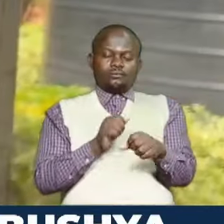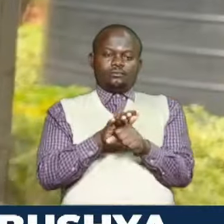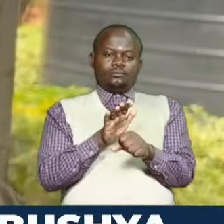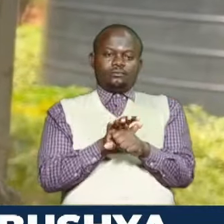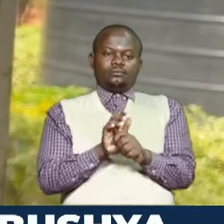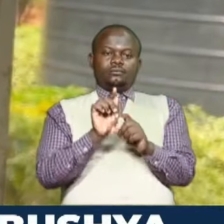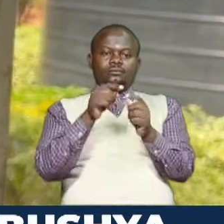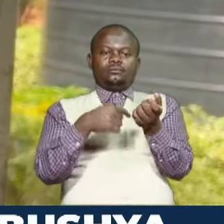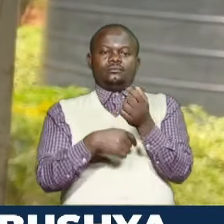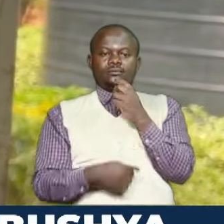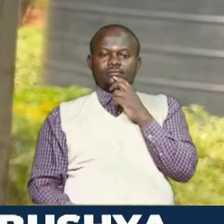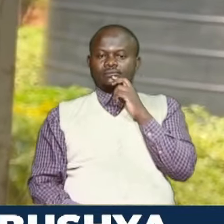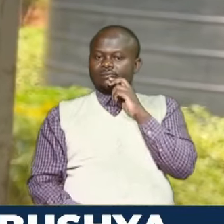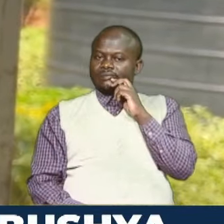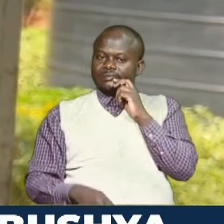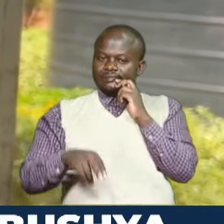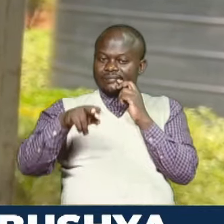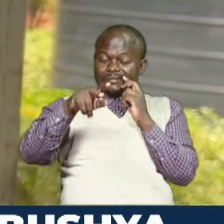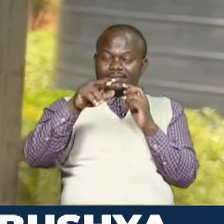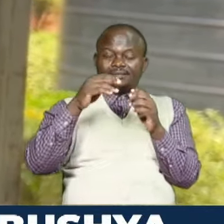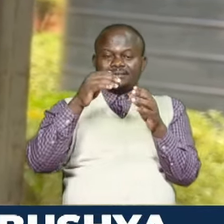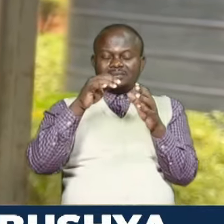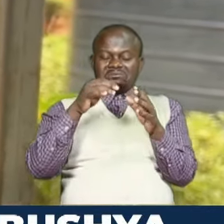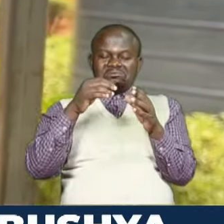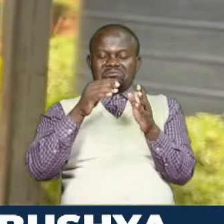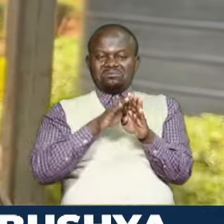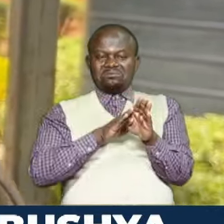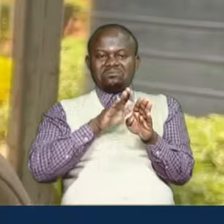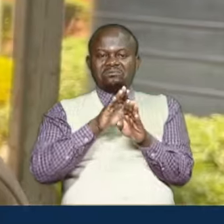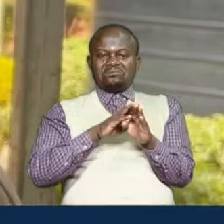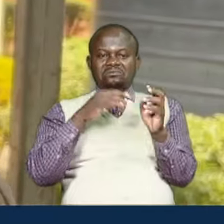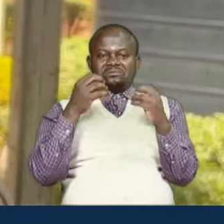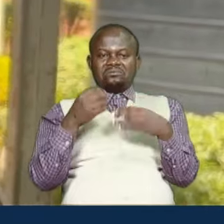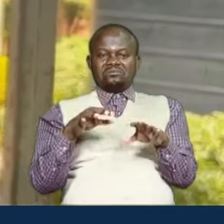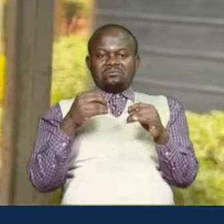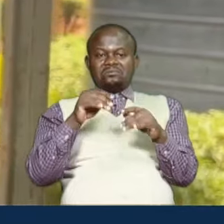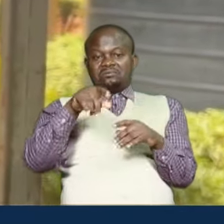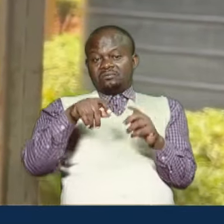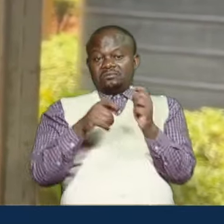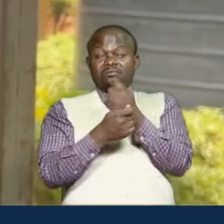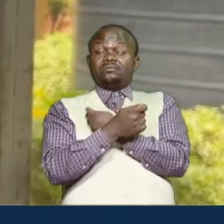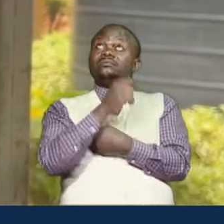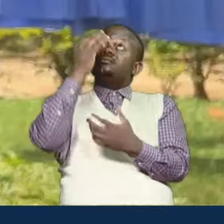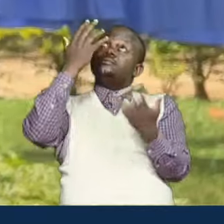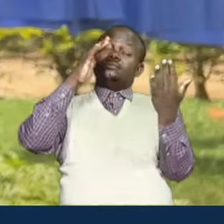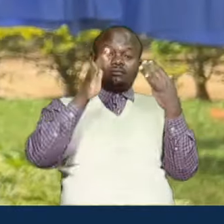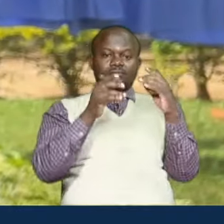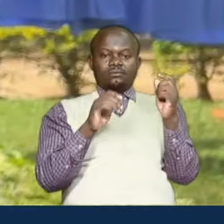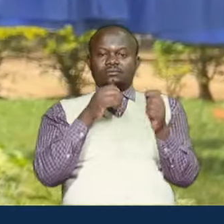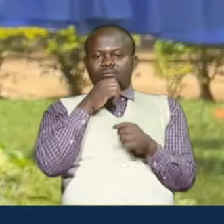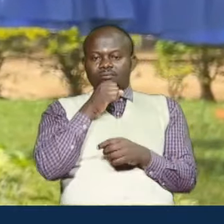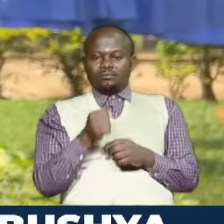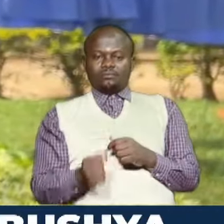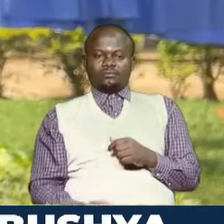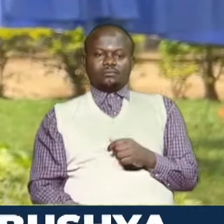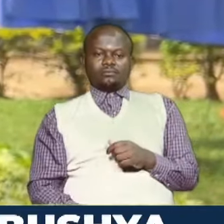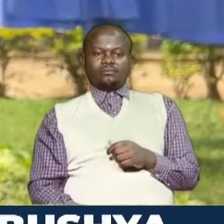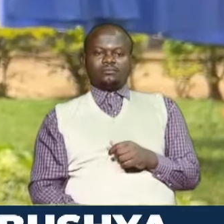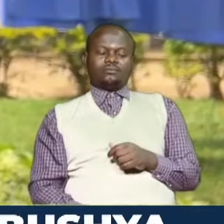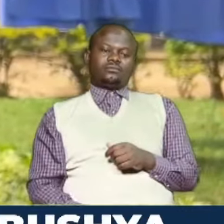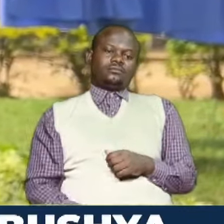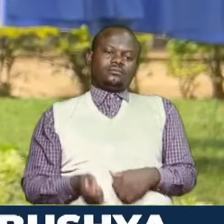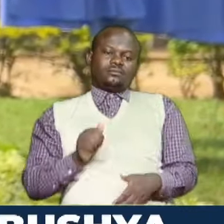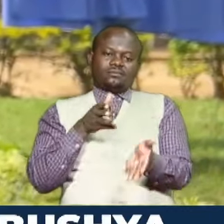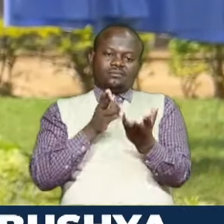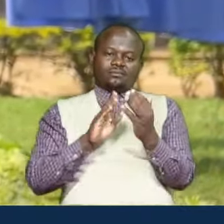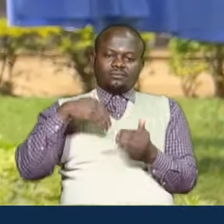Birimo biragenda birahomokaho gake gakeya, ikintu bivugurura n'amabati arashaje. Batuvura neza, badukurikirana